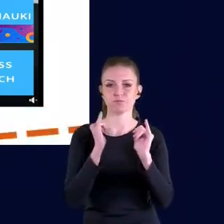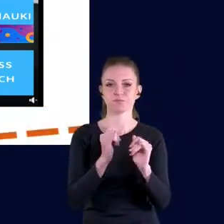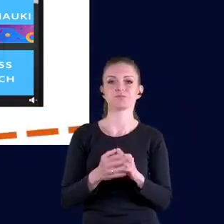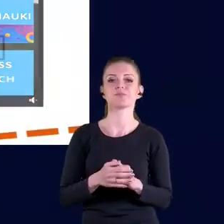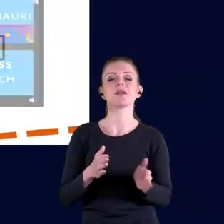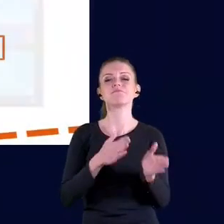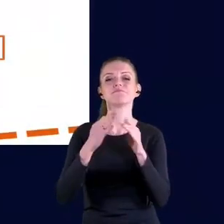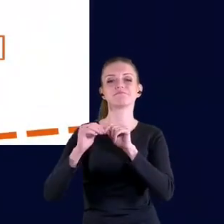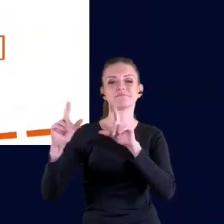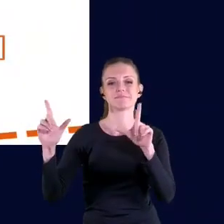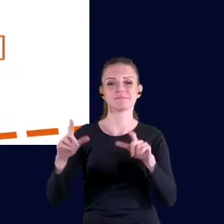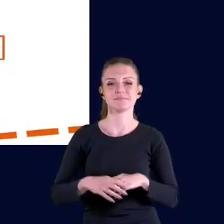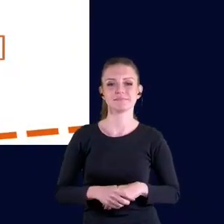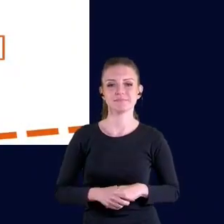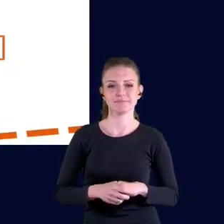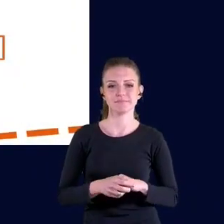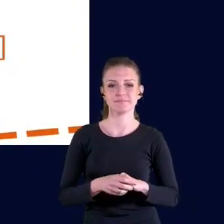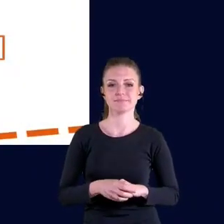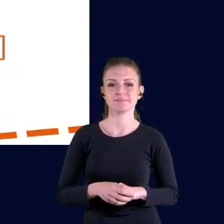zapraszam